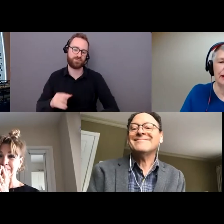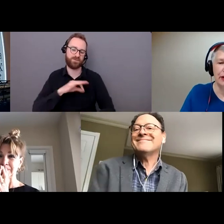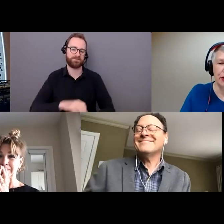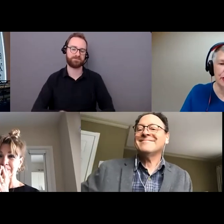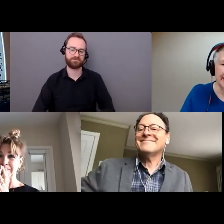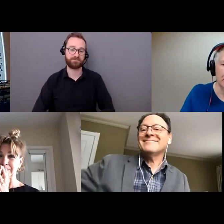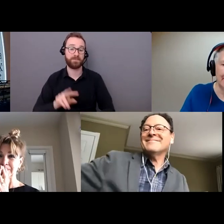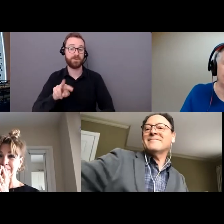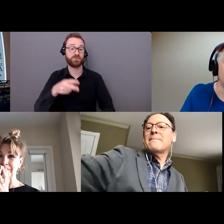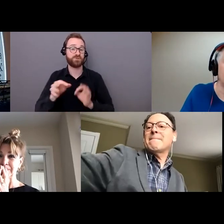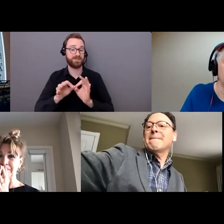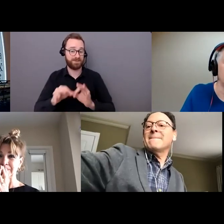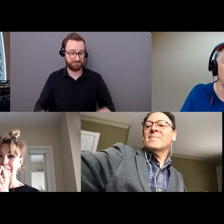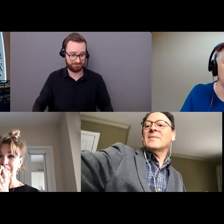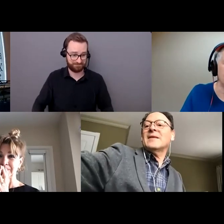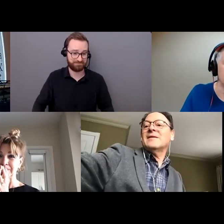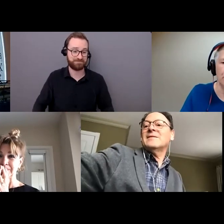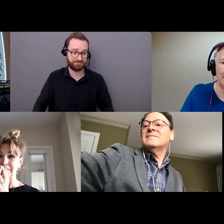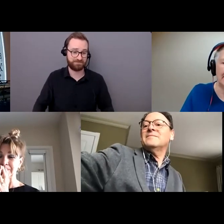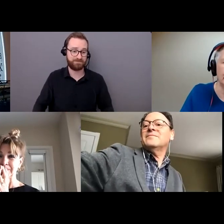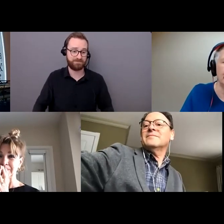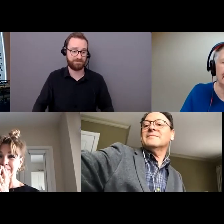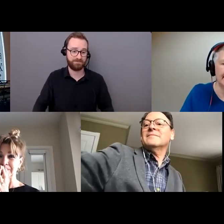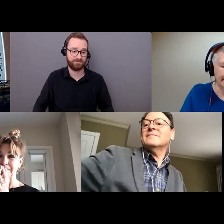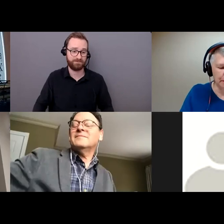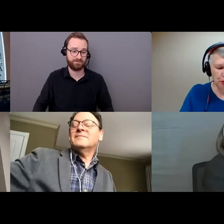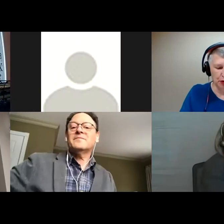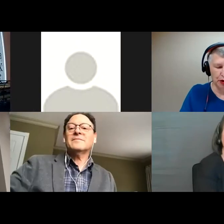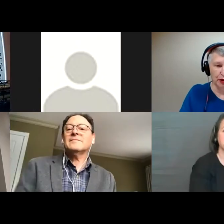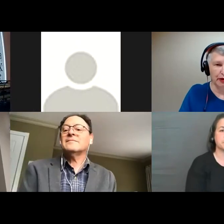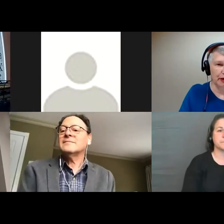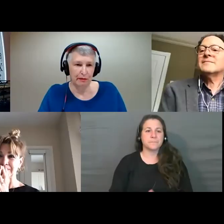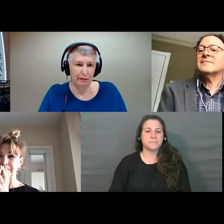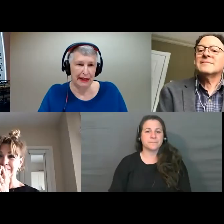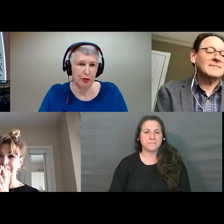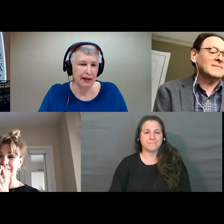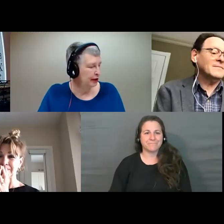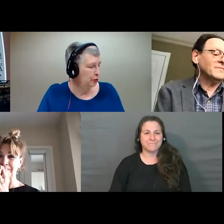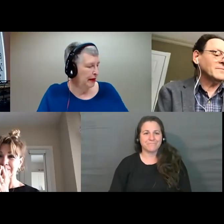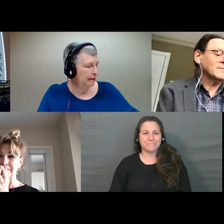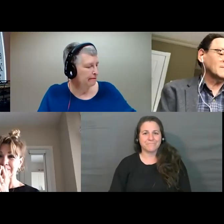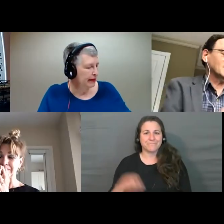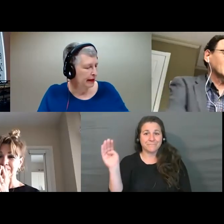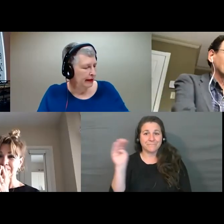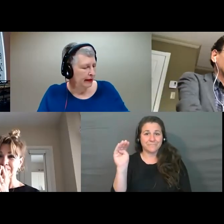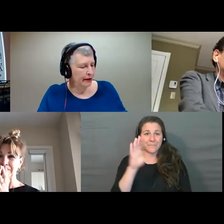Je sais que Martin a une question. Martin, on va la réserver pour par la suite, si tu